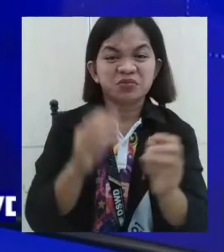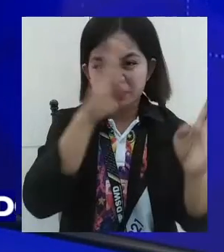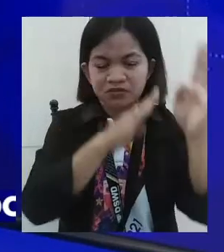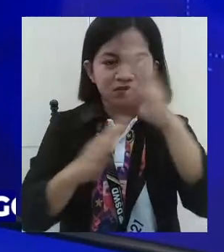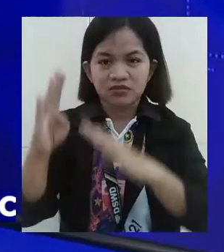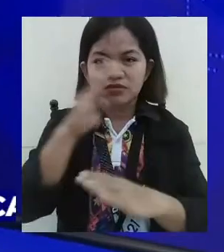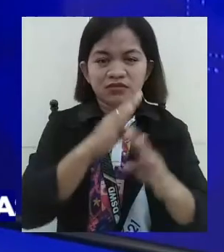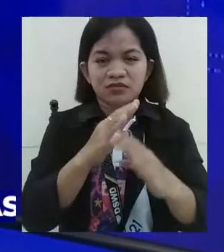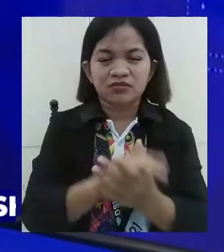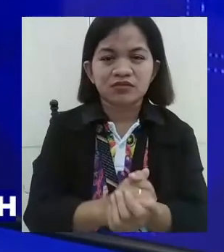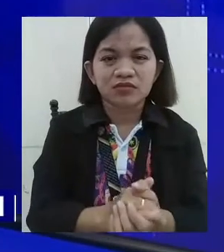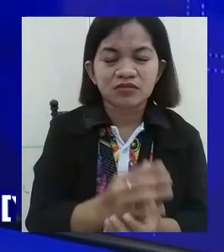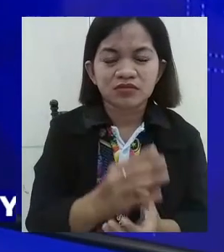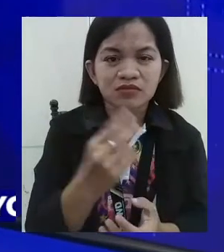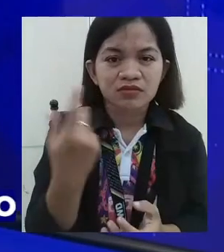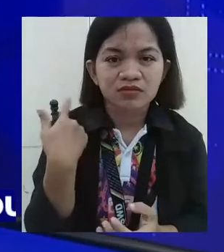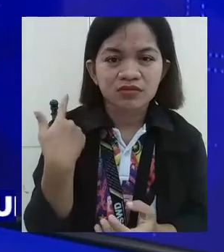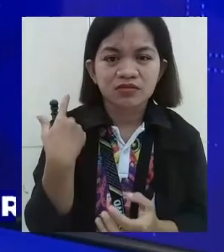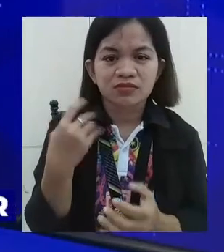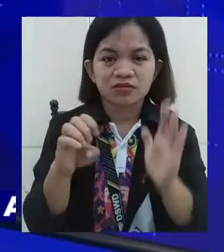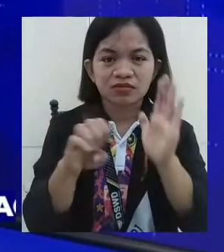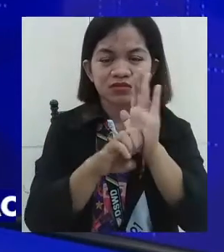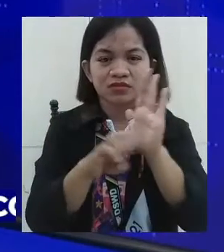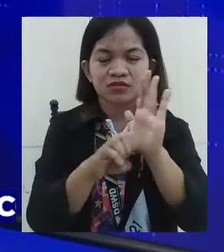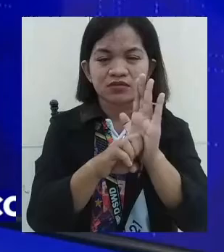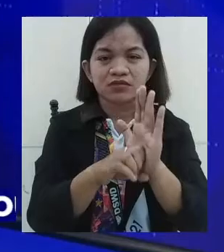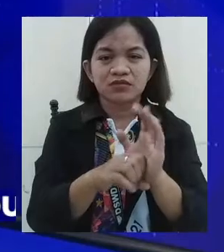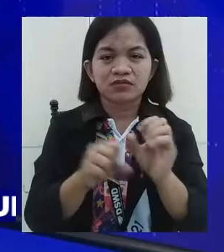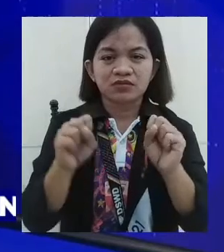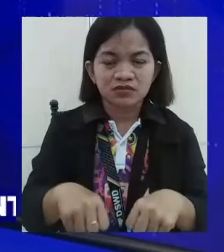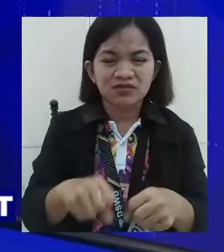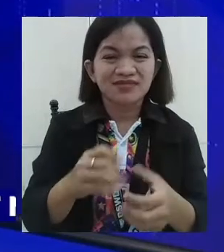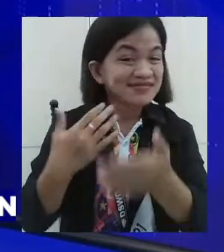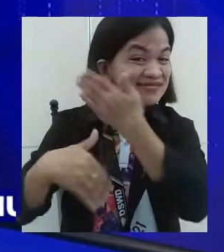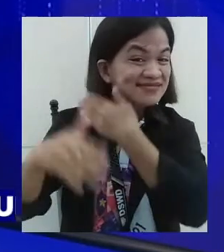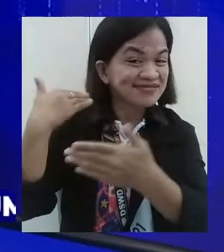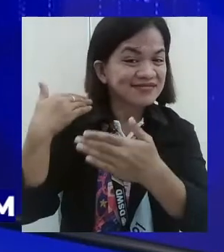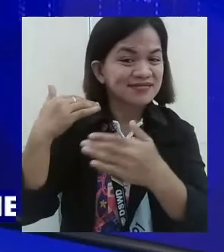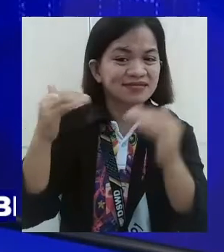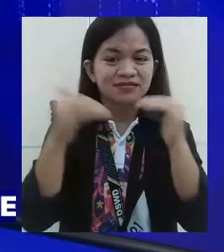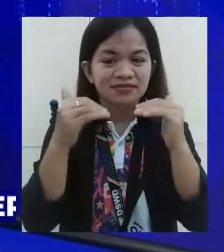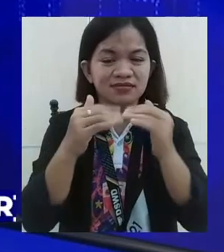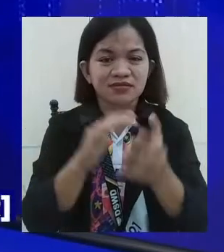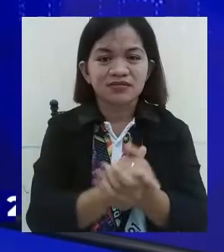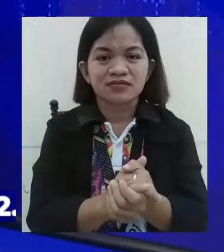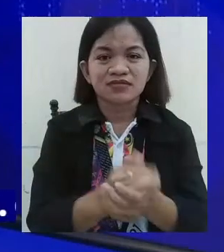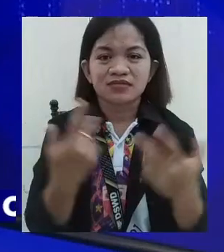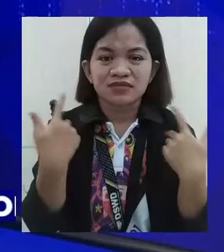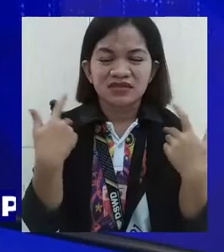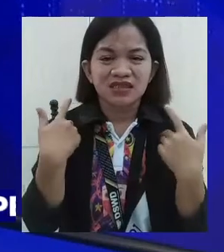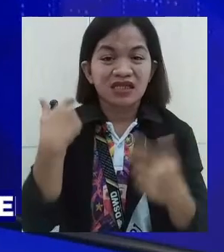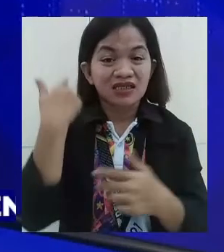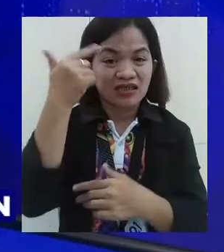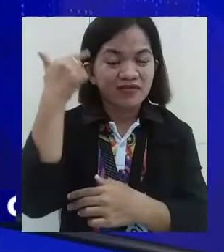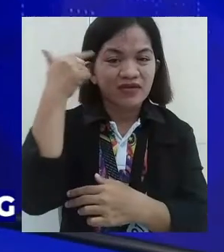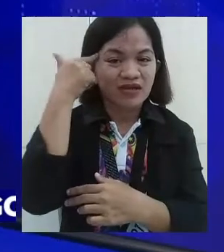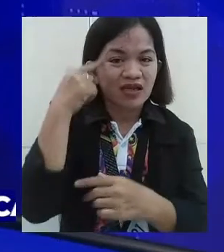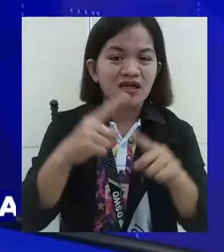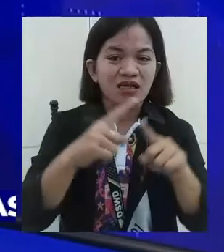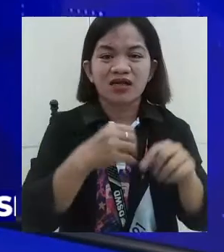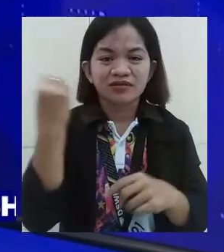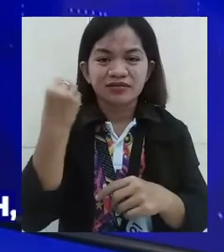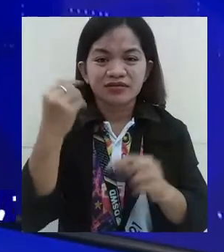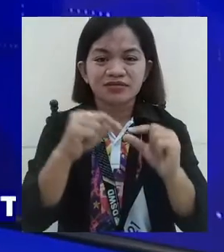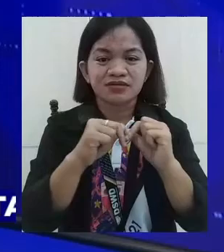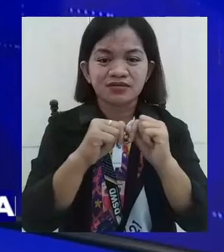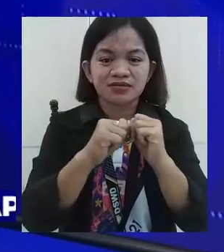344. Halimbawa, sabi ko nga, as always in the previous meetings that we had with the local government and other agencies, halimbawa, sa issue ng